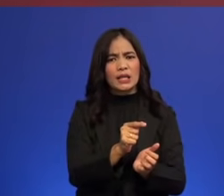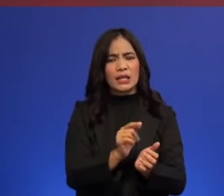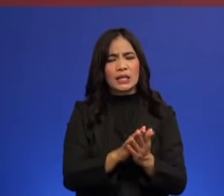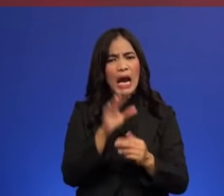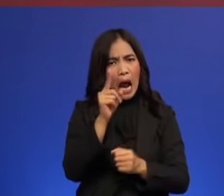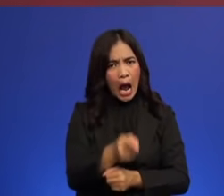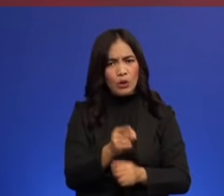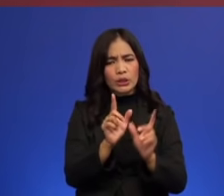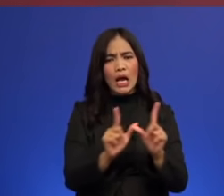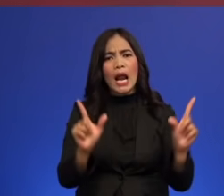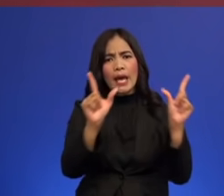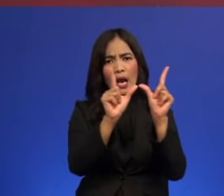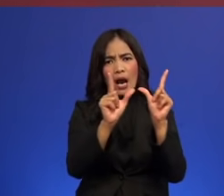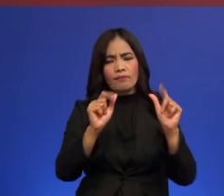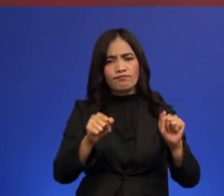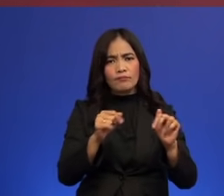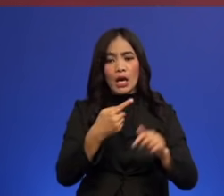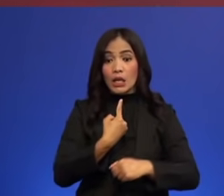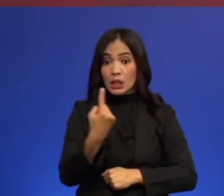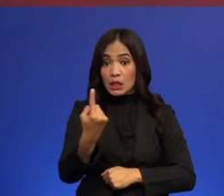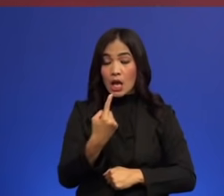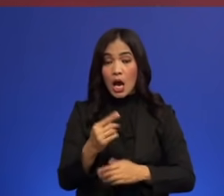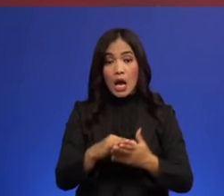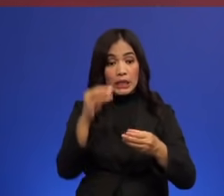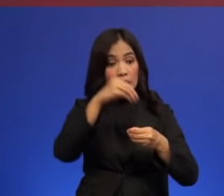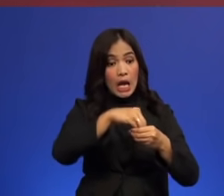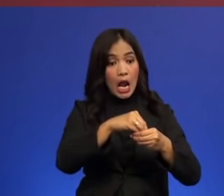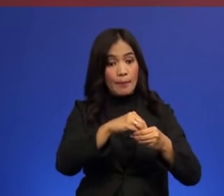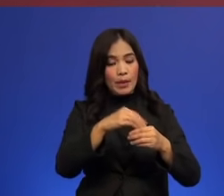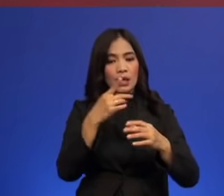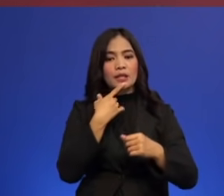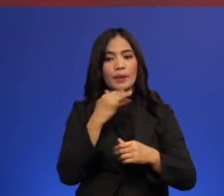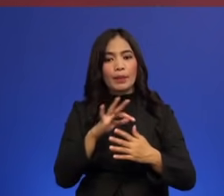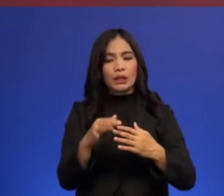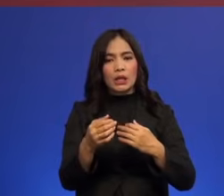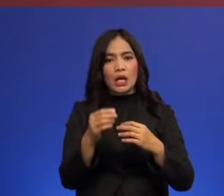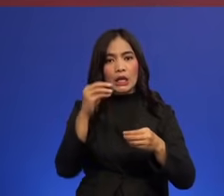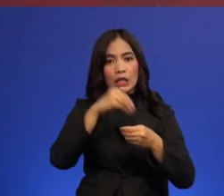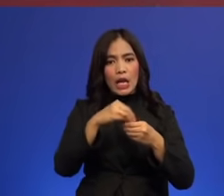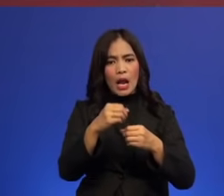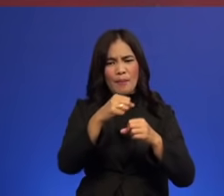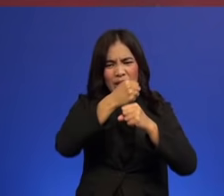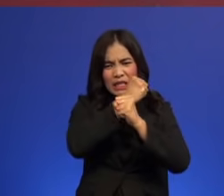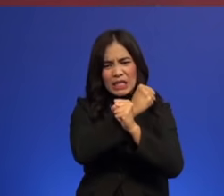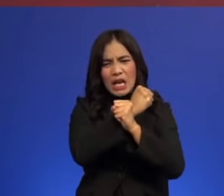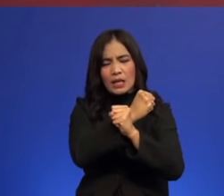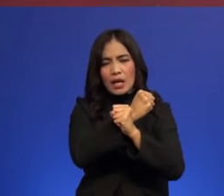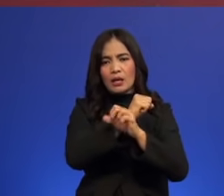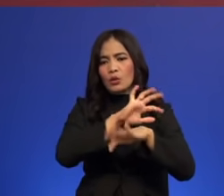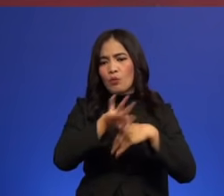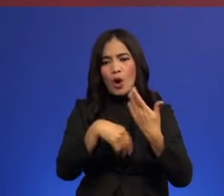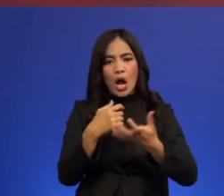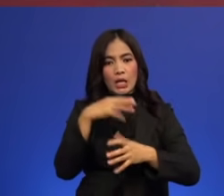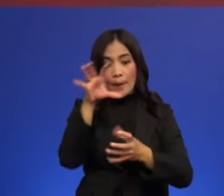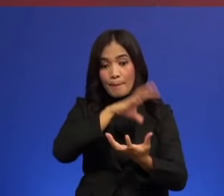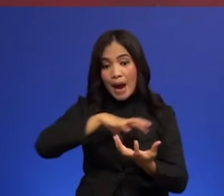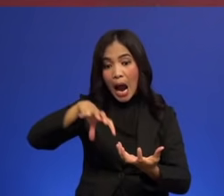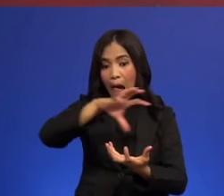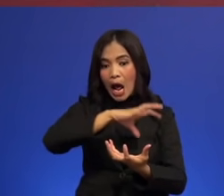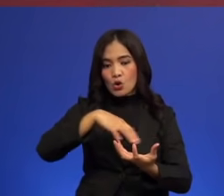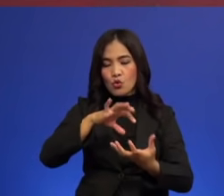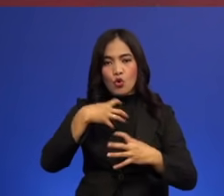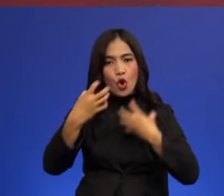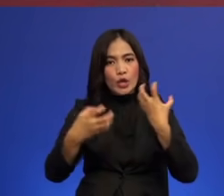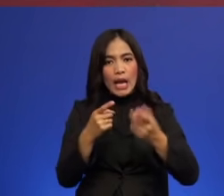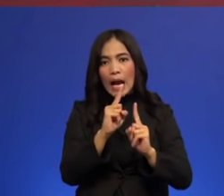ideal, kita juga ada dalam belenggu dosa, pengaruh dosa. Jika